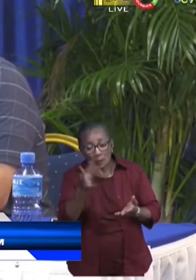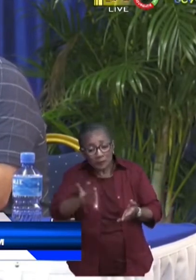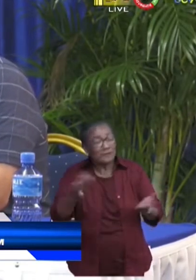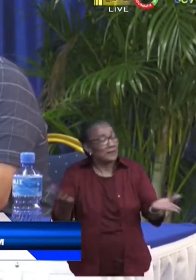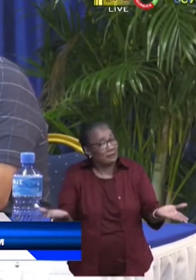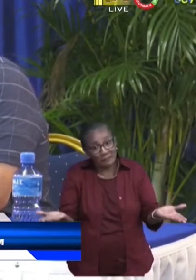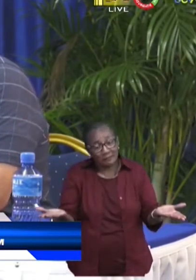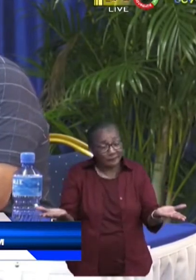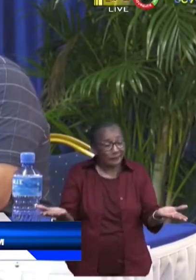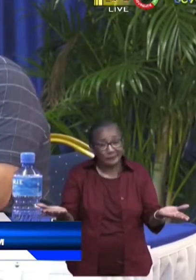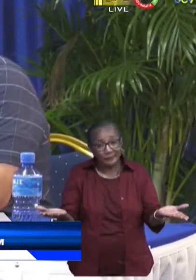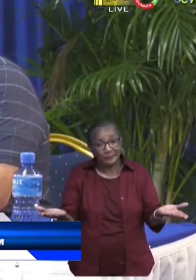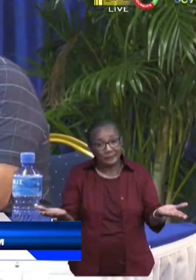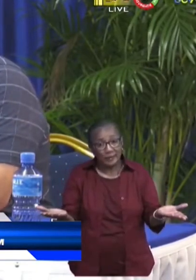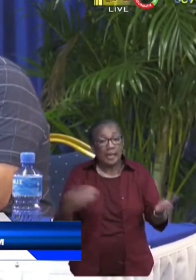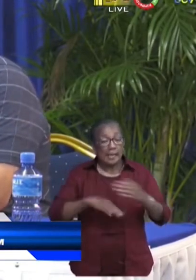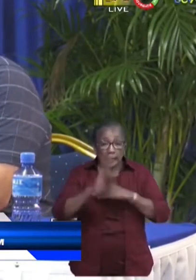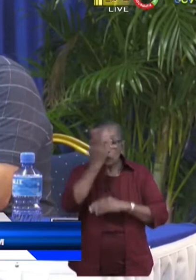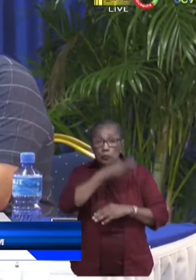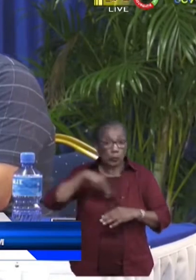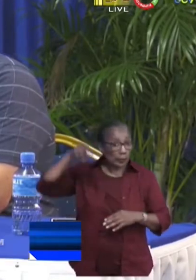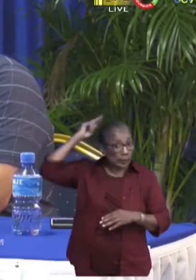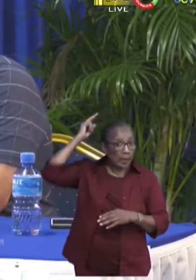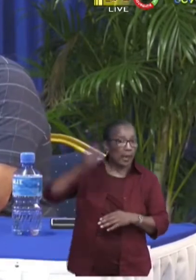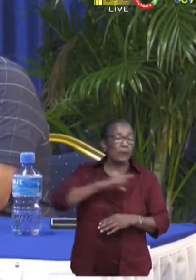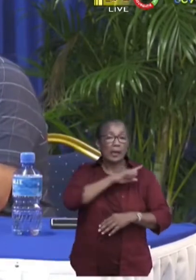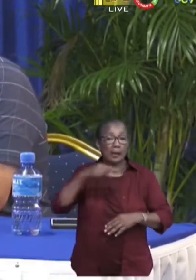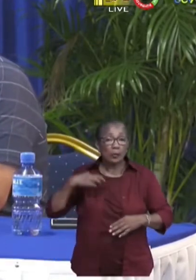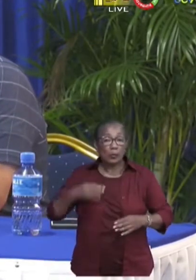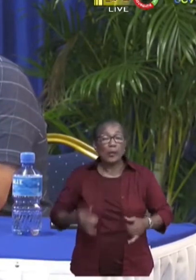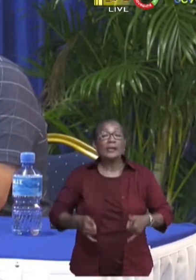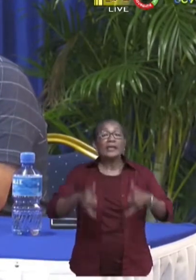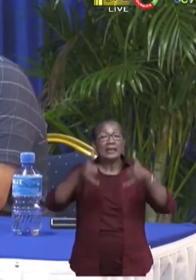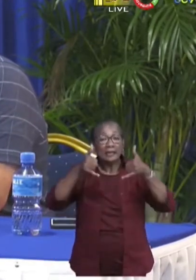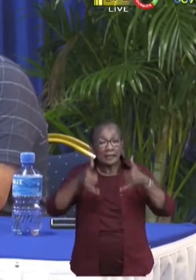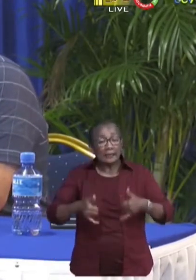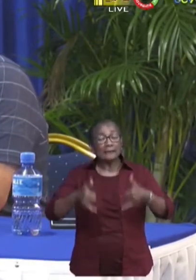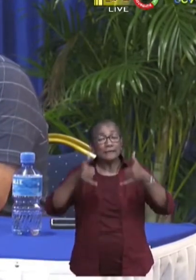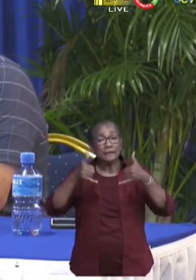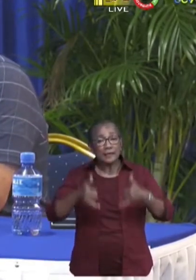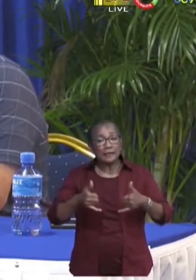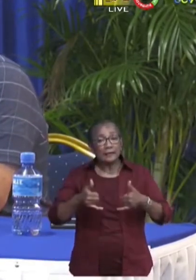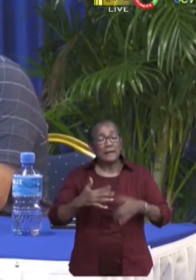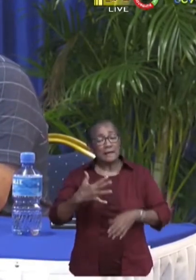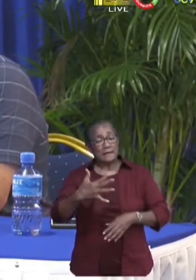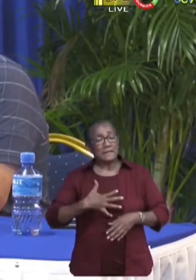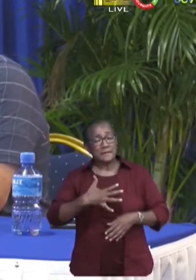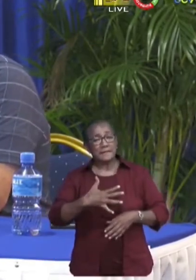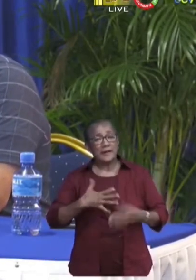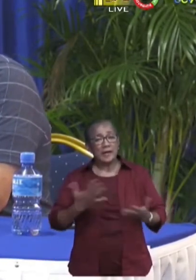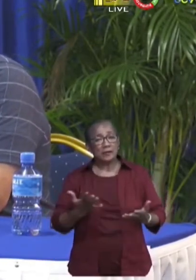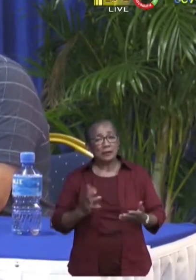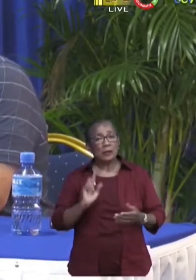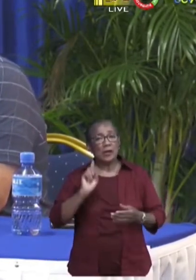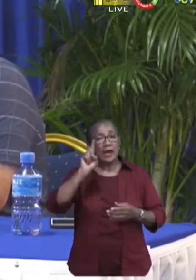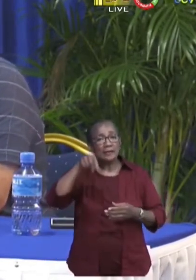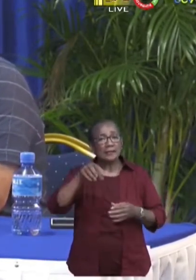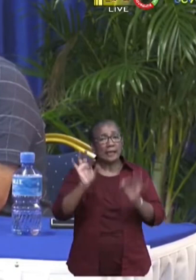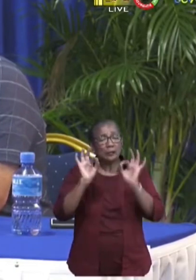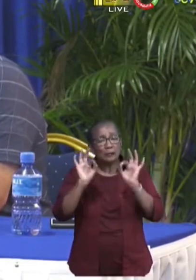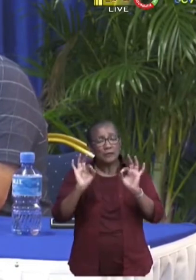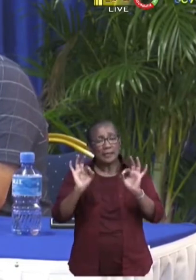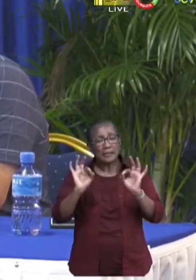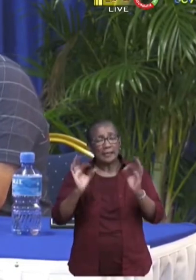vinden. Ja toch, in Suriname hebben we een heleboel zaken. Vaak genoeg hebben we, als het gaat om